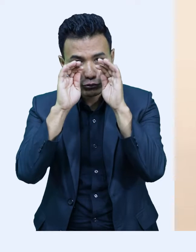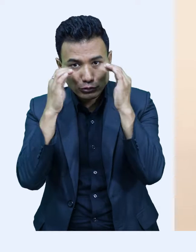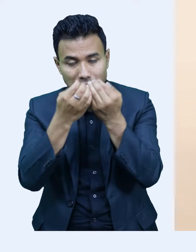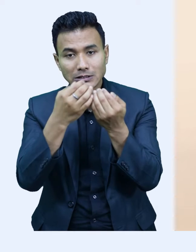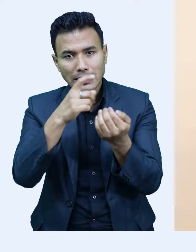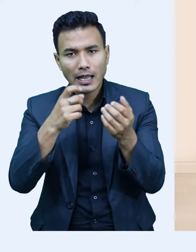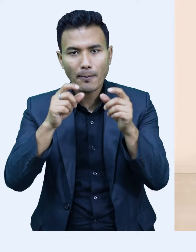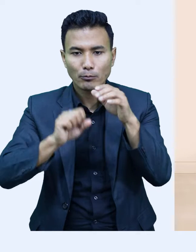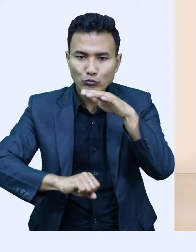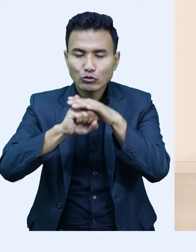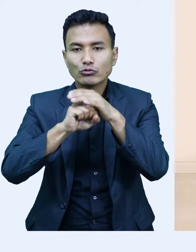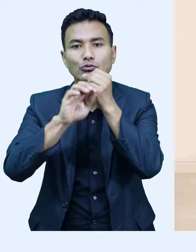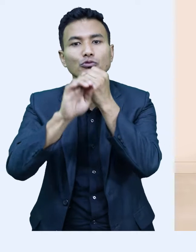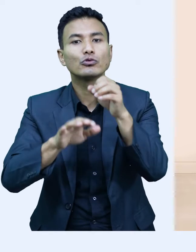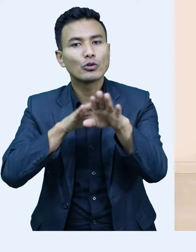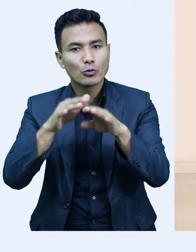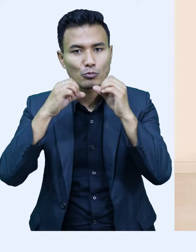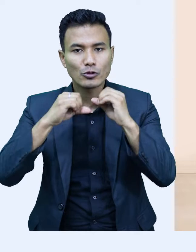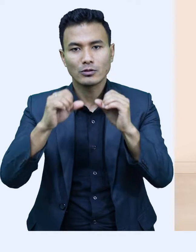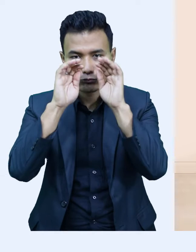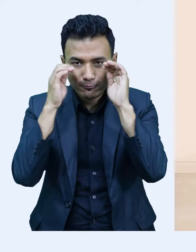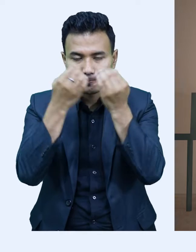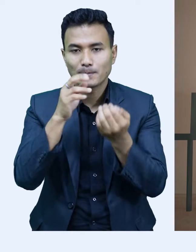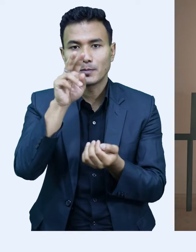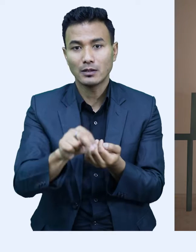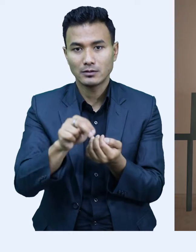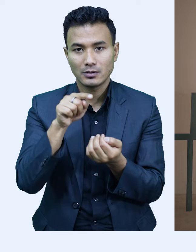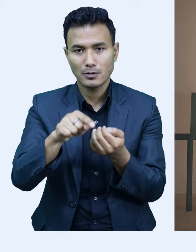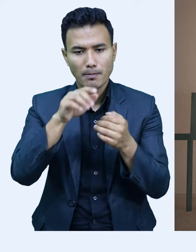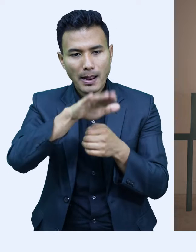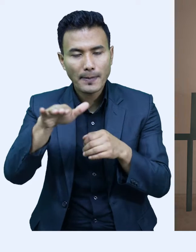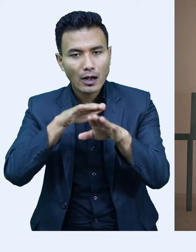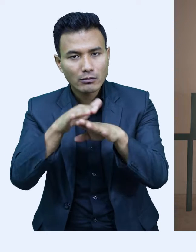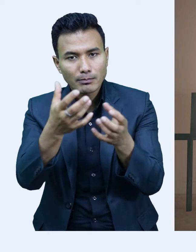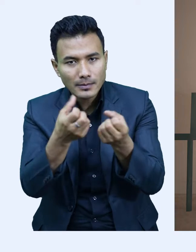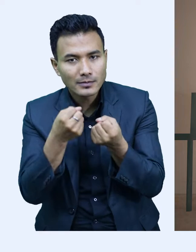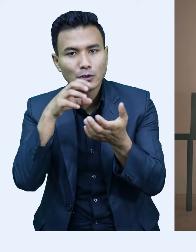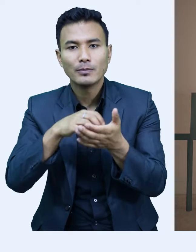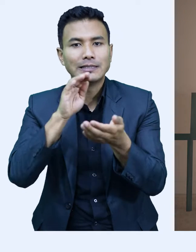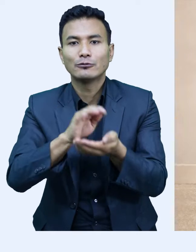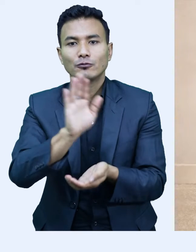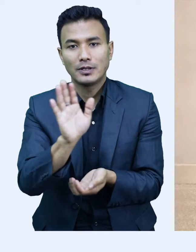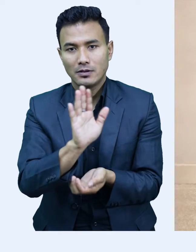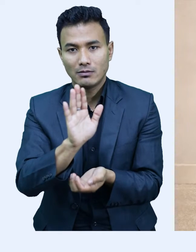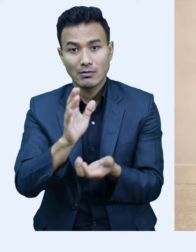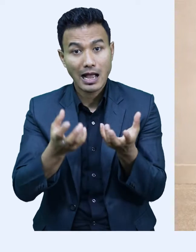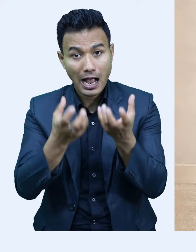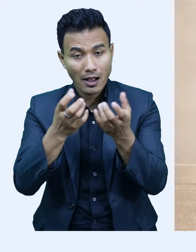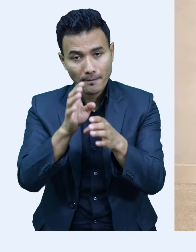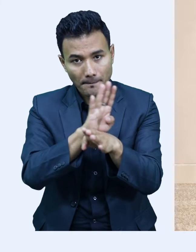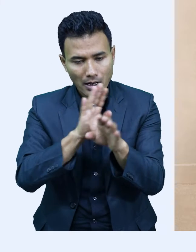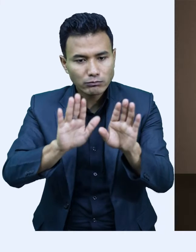रहन आगोका मुख्य स्रोतहरूको सुरक्षित प्रयोग गर्नुपर्छ र यस्ता वस्तु बालबालिकाले भेट्ने ठाउँमा राख्नु हुँदैन। आगो ताप्दा